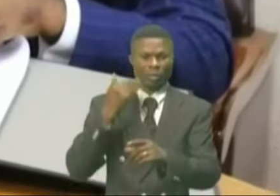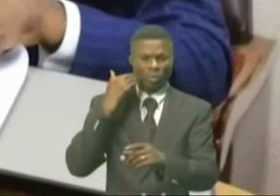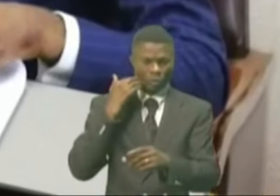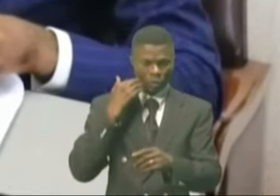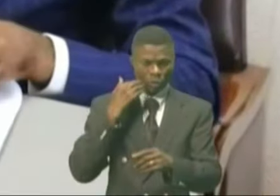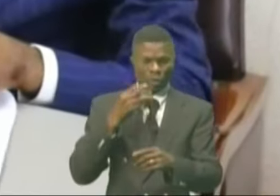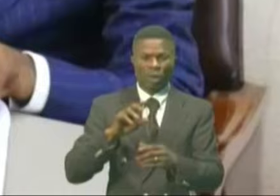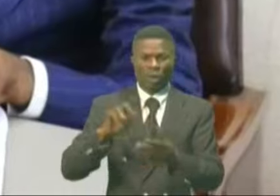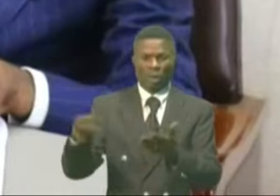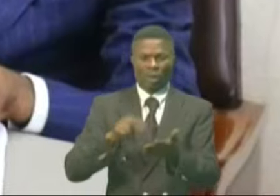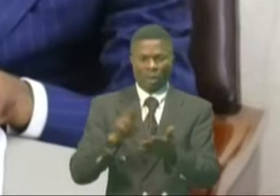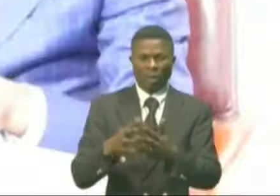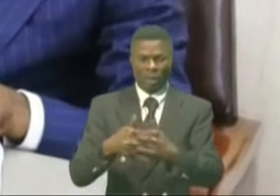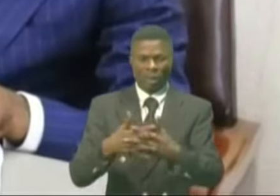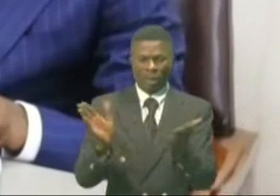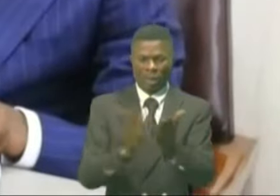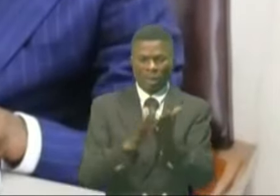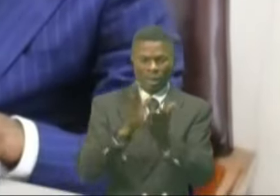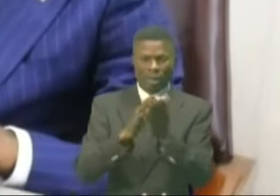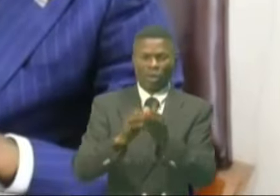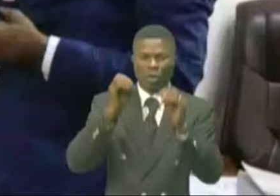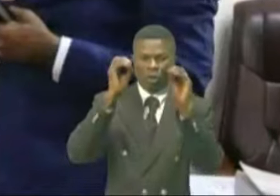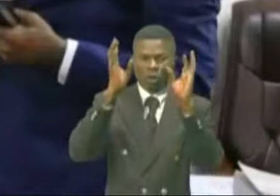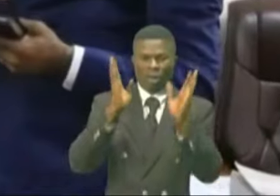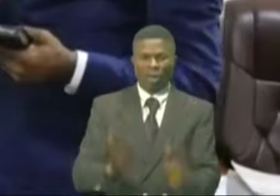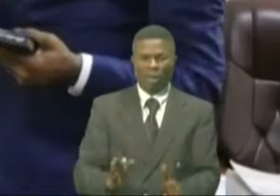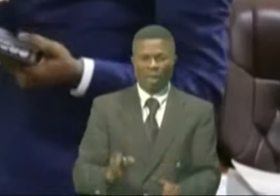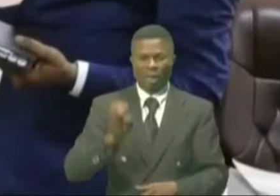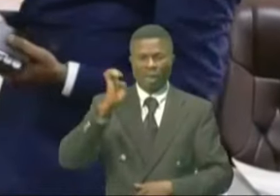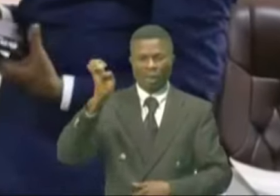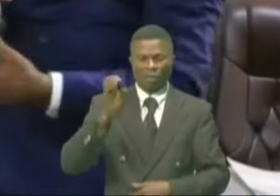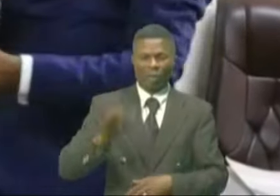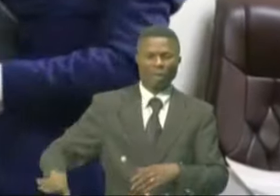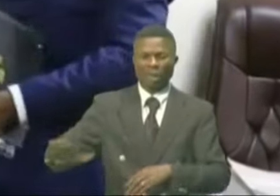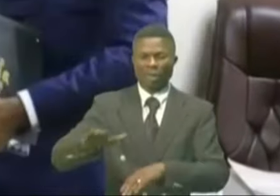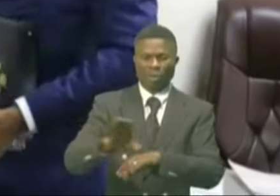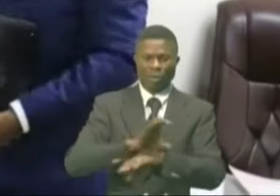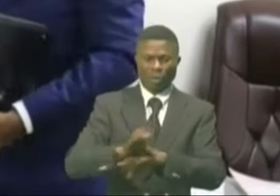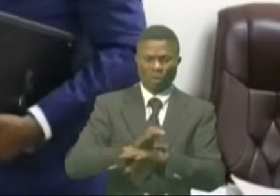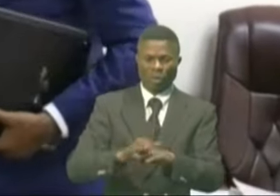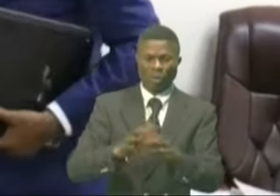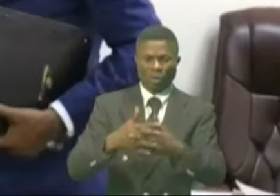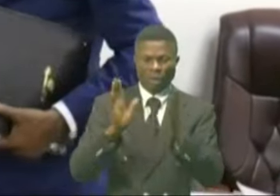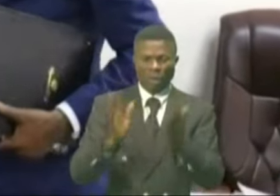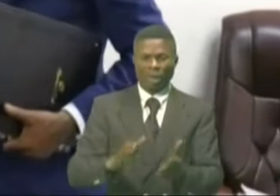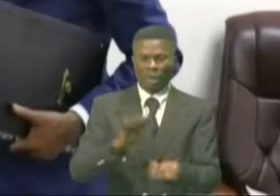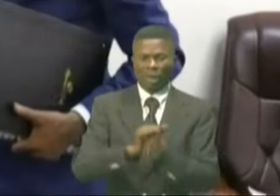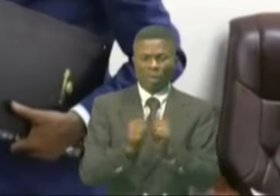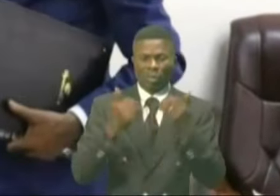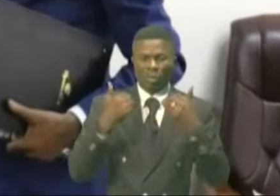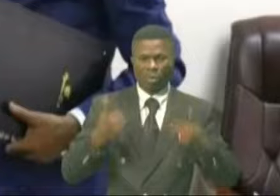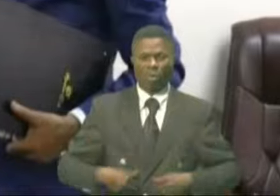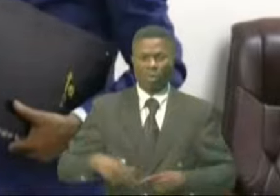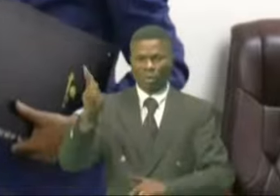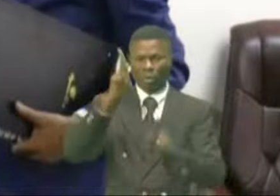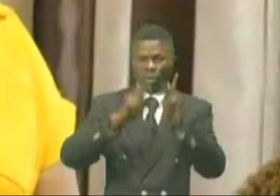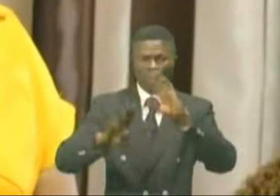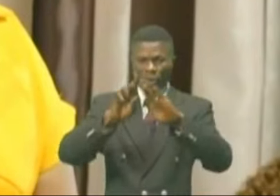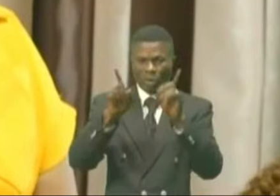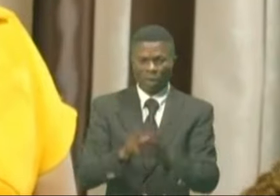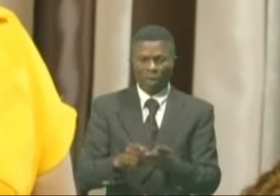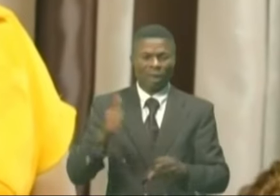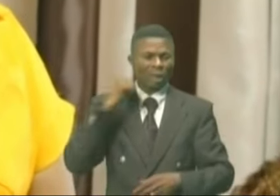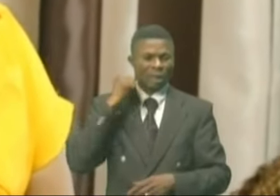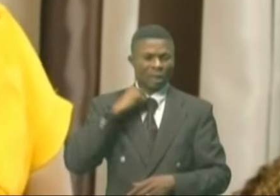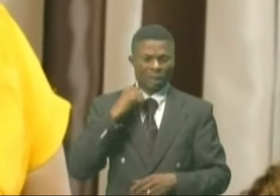de coopération avec l'Institut universitaire évangélique du Cameroun. Ce partenariat est plus focalisé en santé publique et dans la filière de la médecine humaine. Il